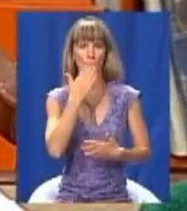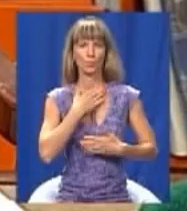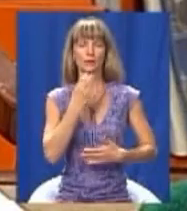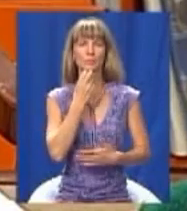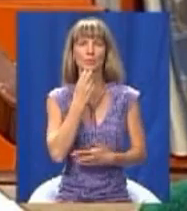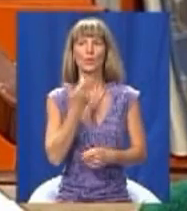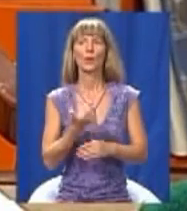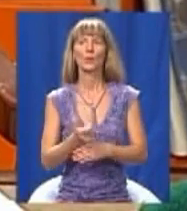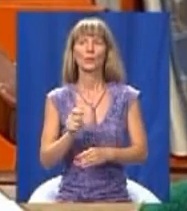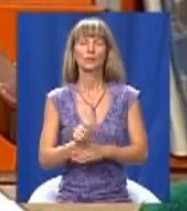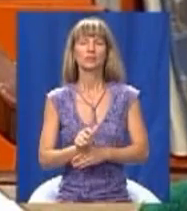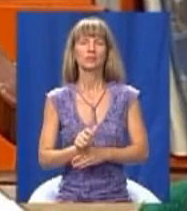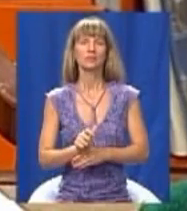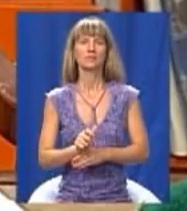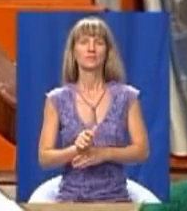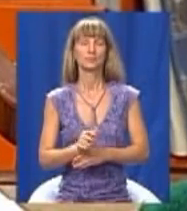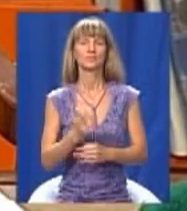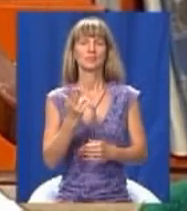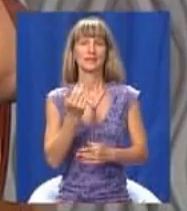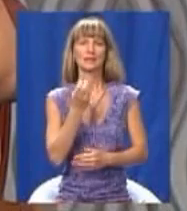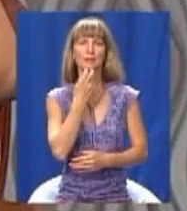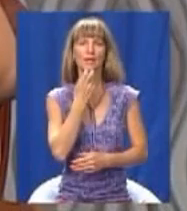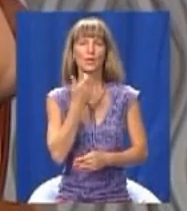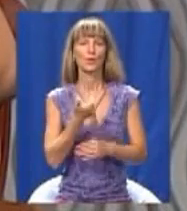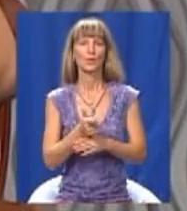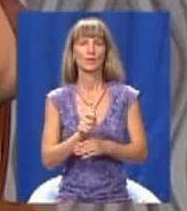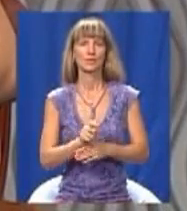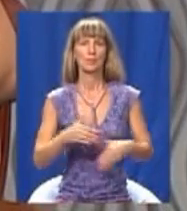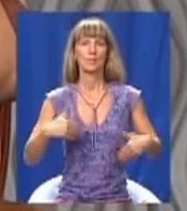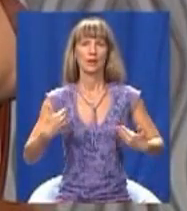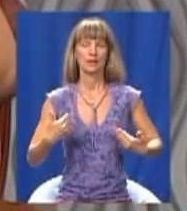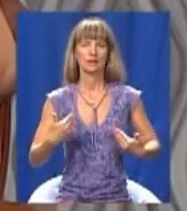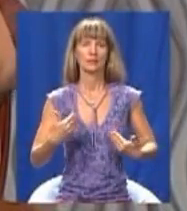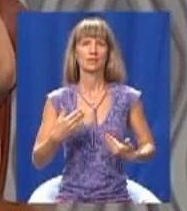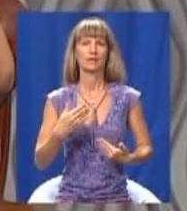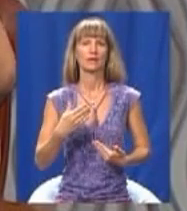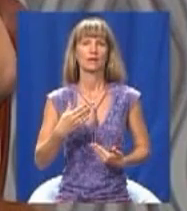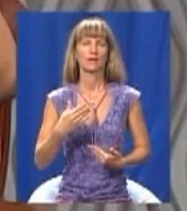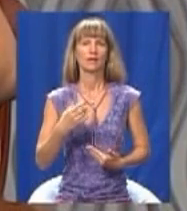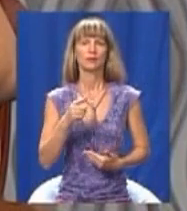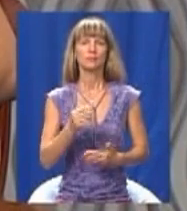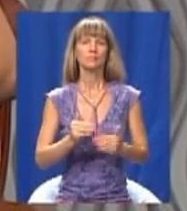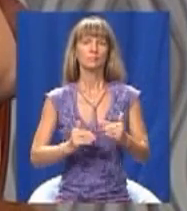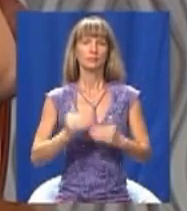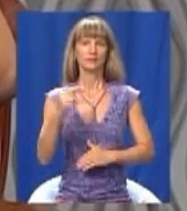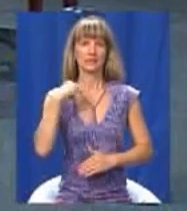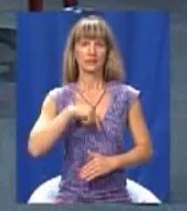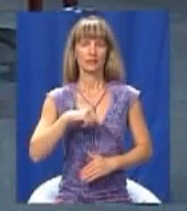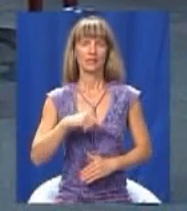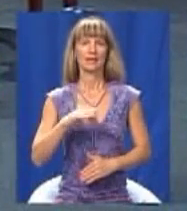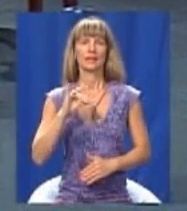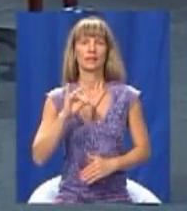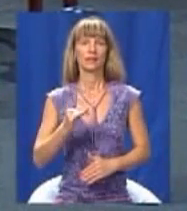сміятися? Очень. Так, сміятися, до речі, дуже-дуже корисно. Він підвищує не тільки настрій, але